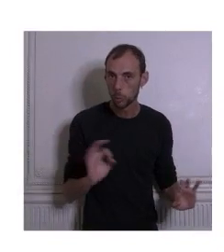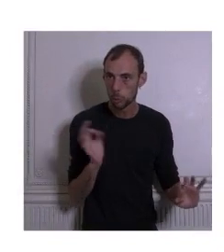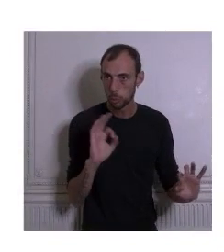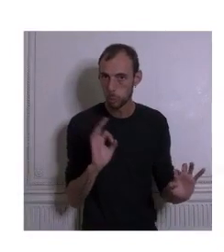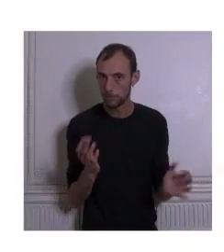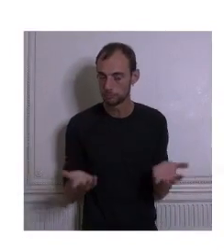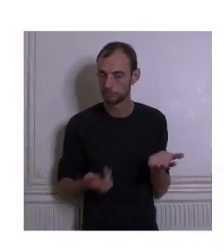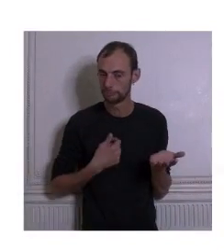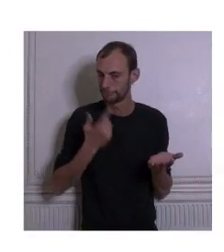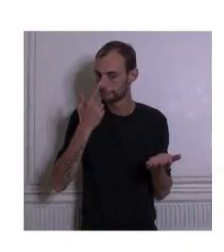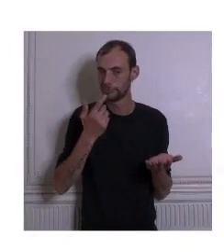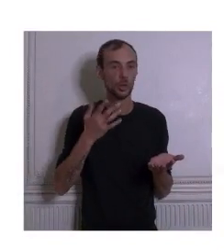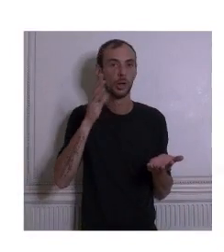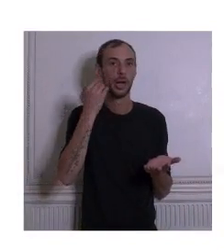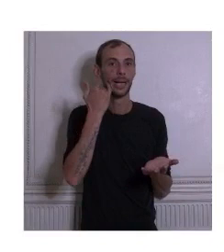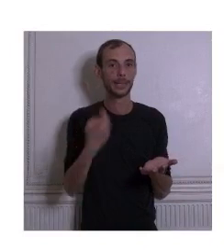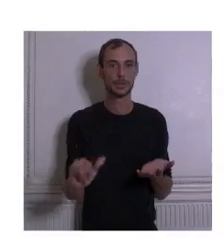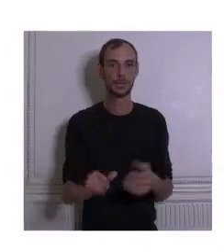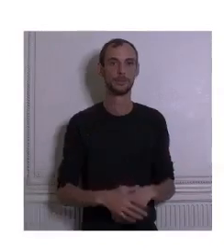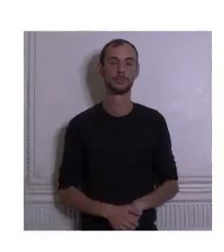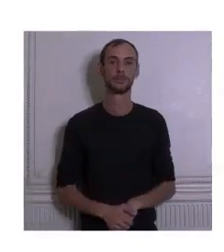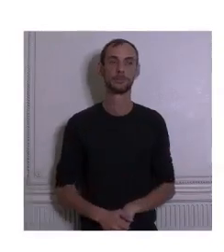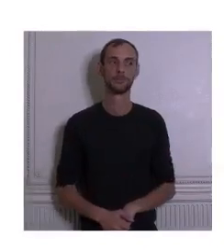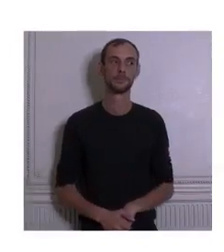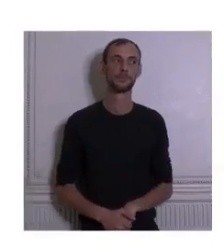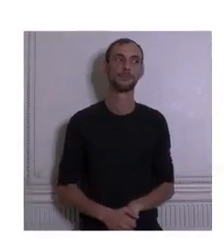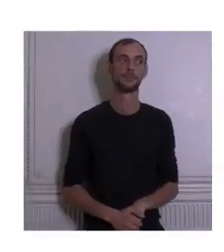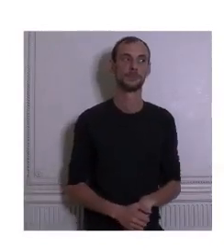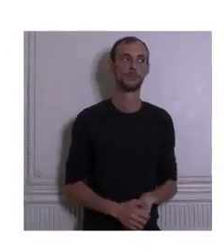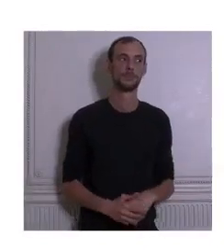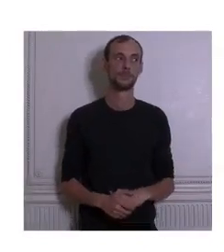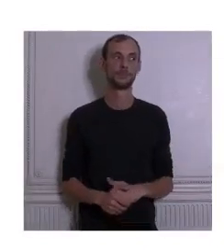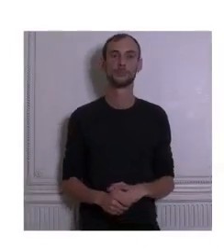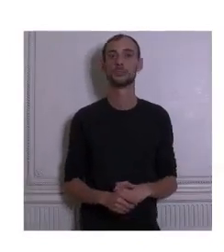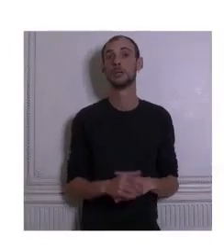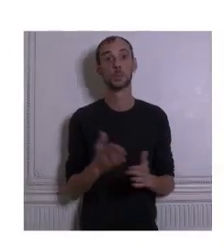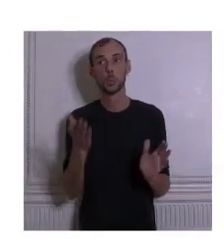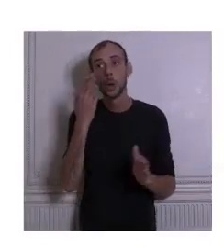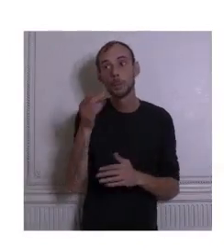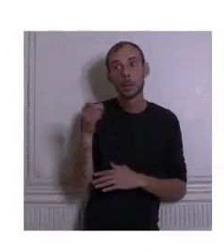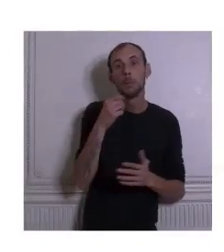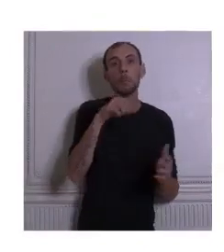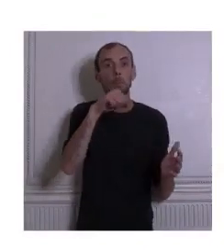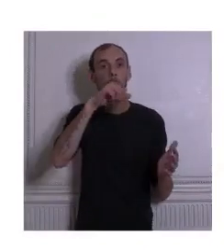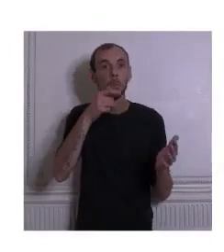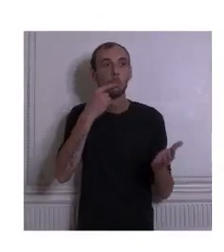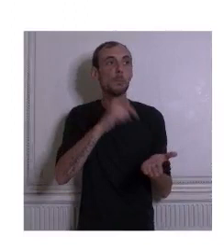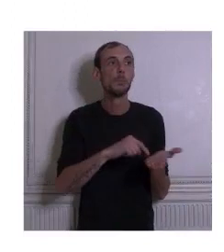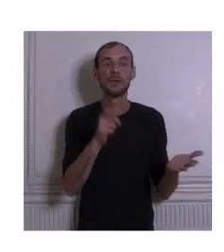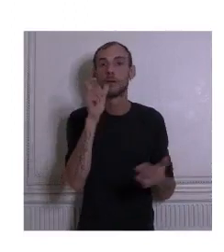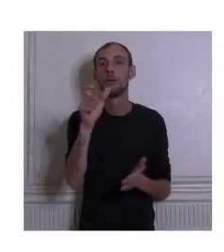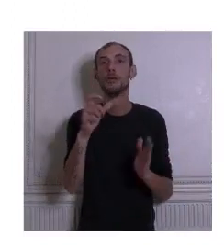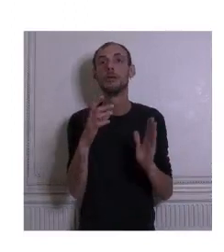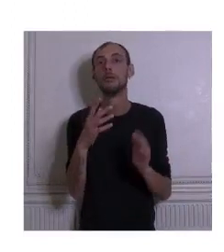Oui, bonjour à toutes et à tous. Moi, je m'interroge sur ce vœu. Un vœu, c'est un souhait